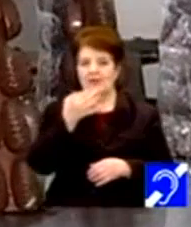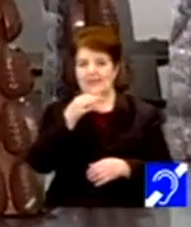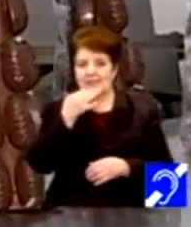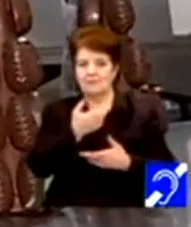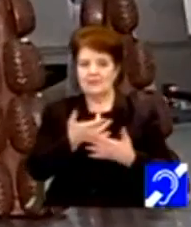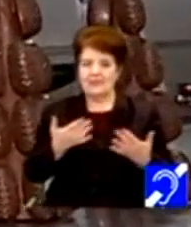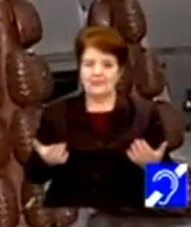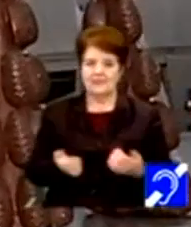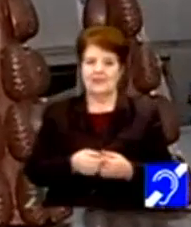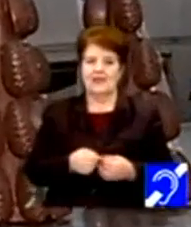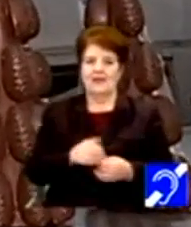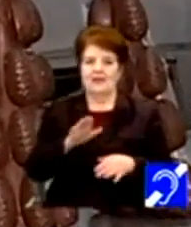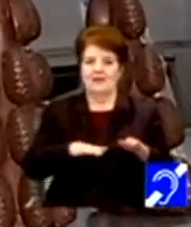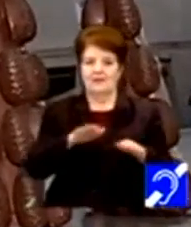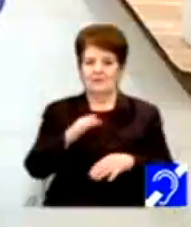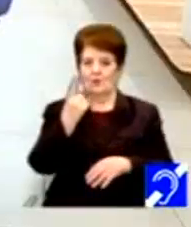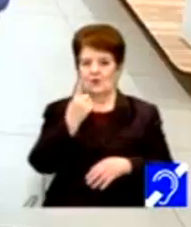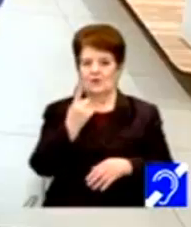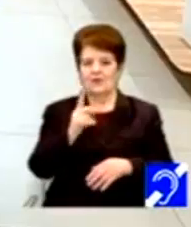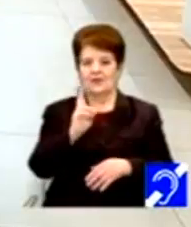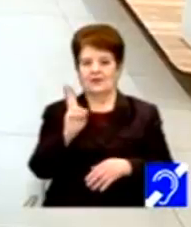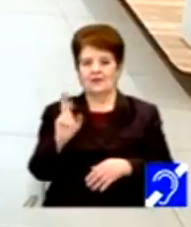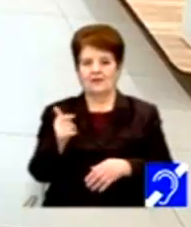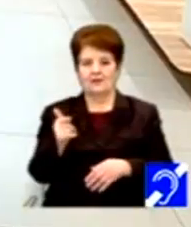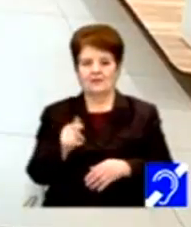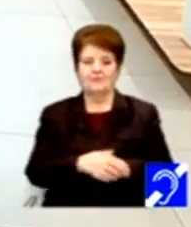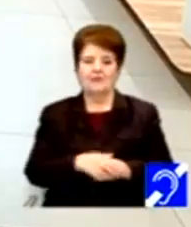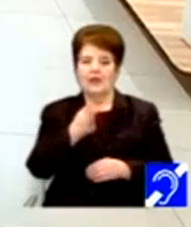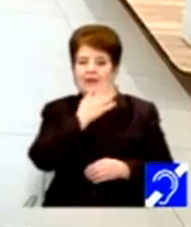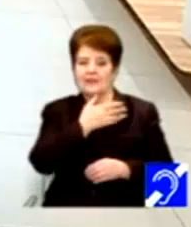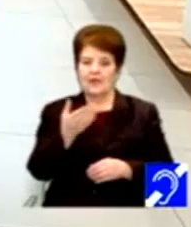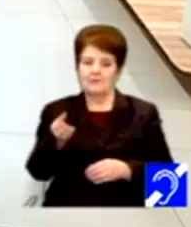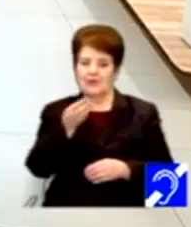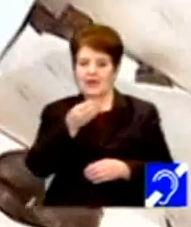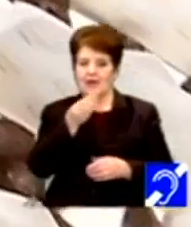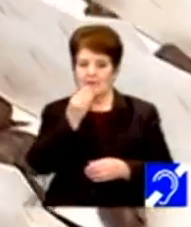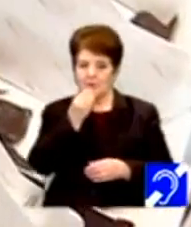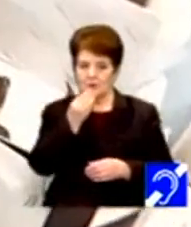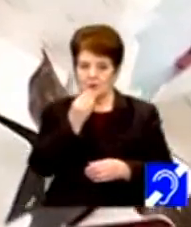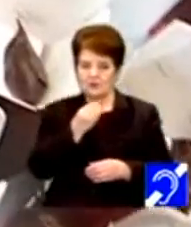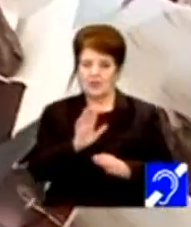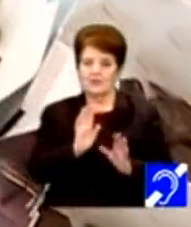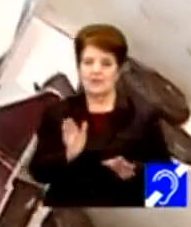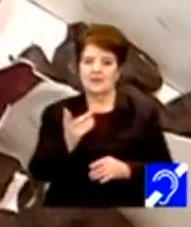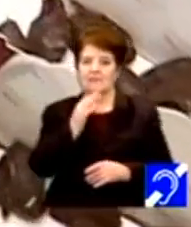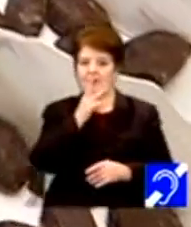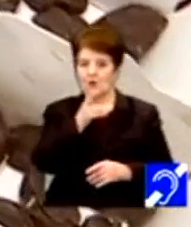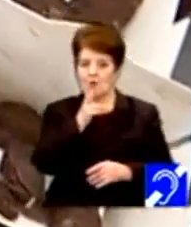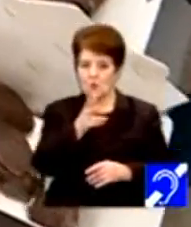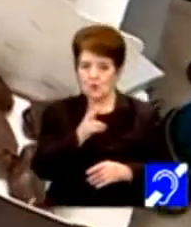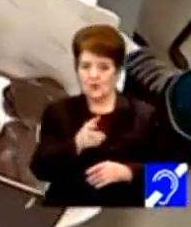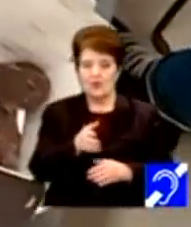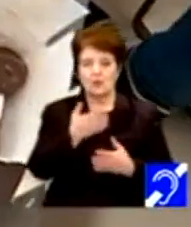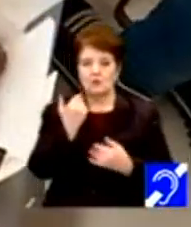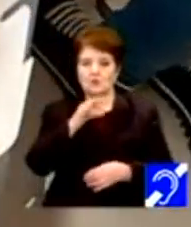mai mare brăduț cântărește 1 kg. Termenul de valabilitate al bomboanelor produse este de doar câteva luni, pentru că nu